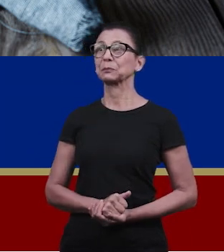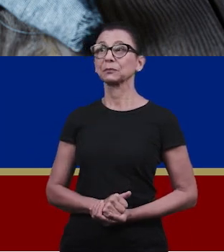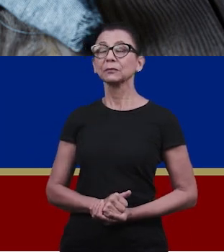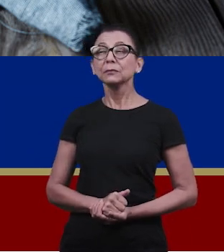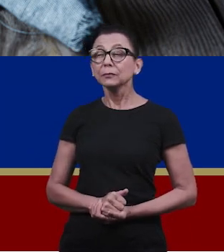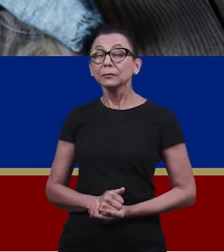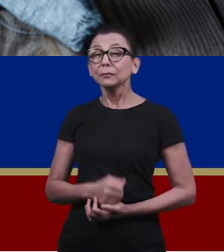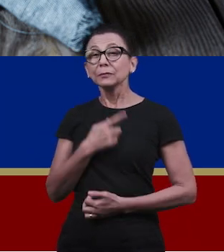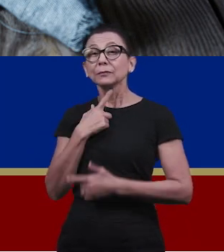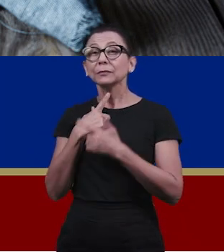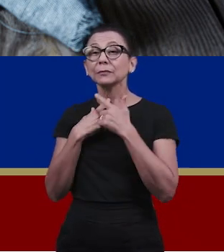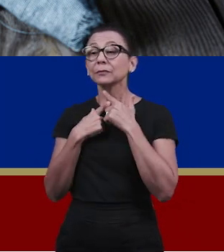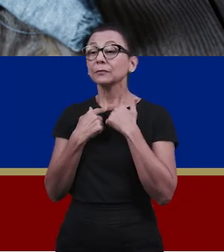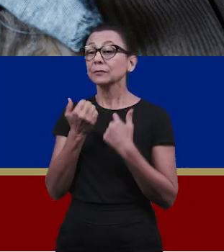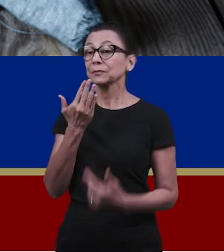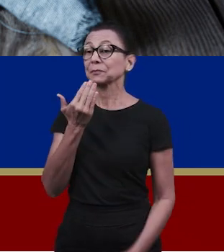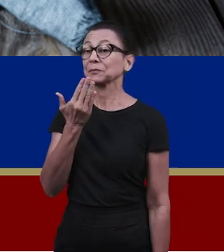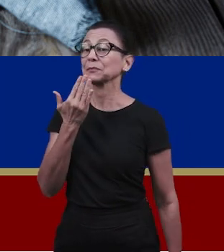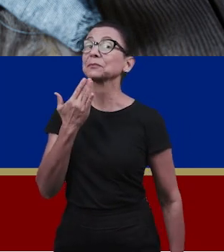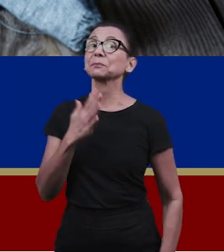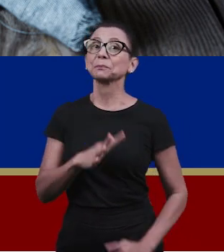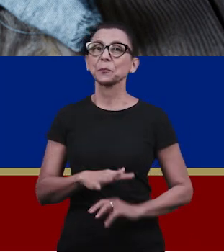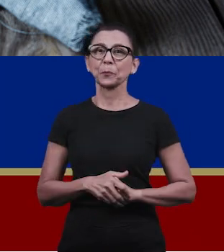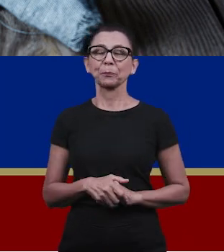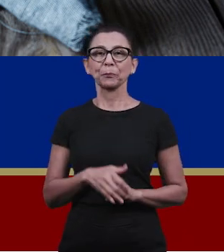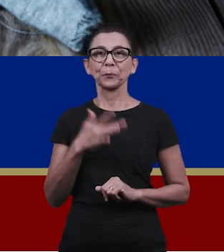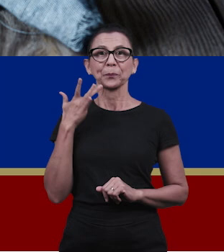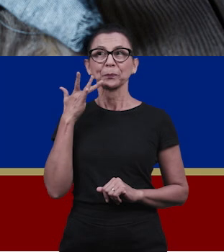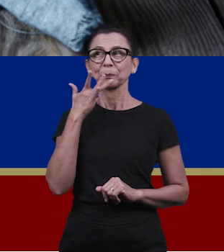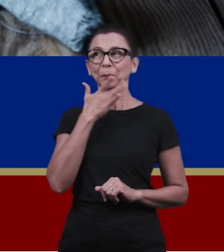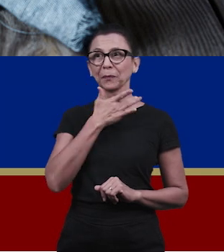закваской. И на